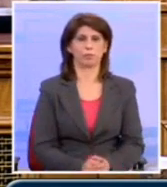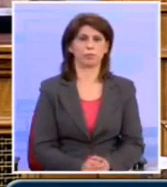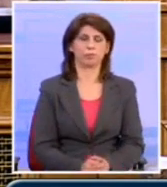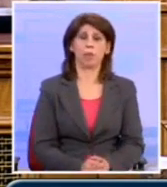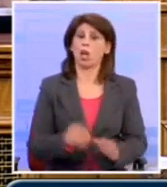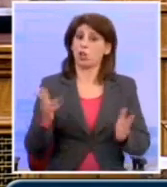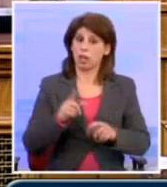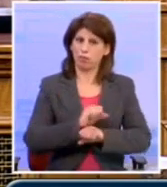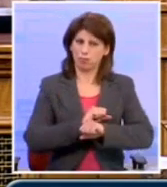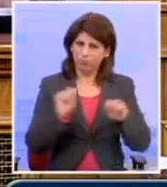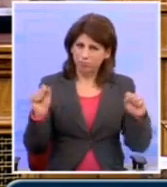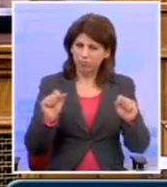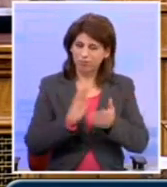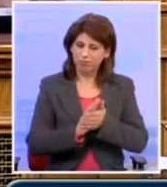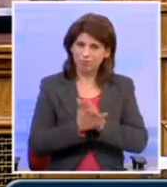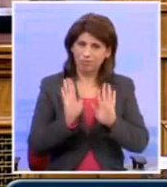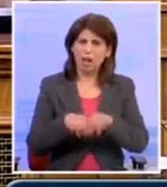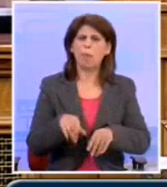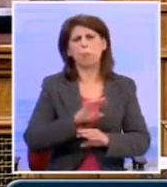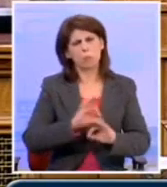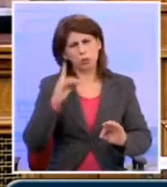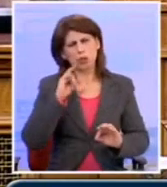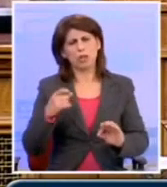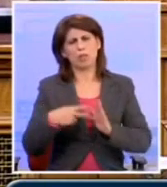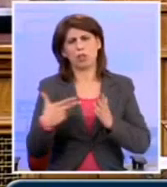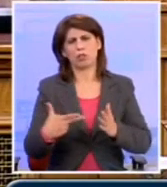Και όταν αυτό έσκασε, όπως θα έσκαγε το 2008,